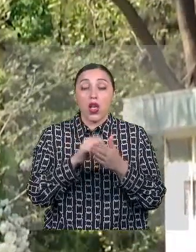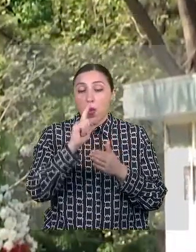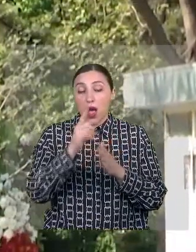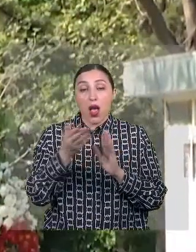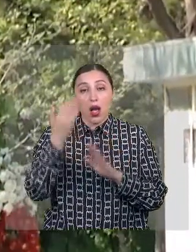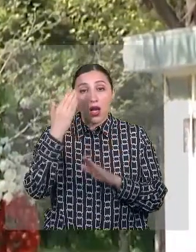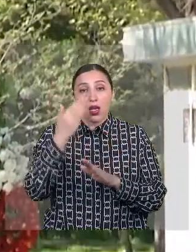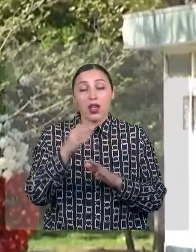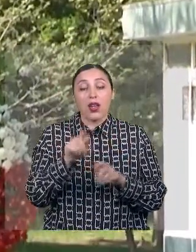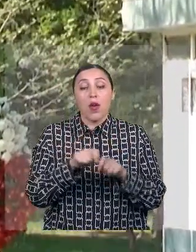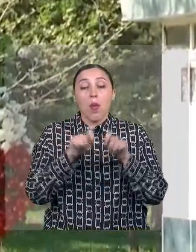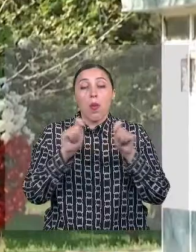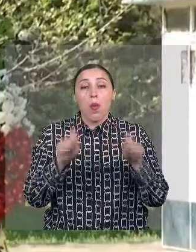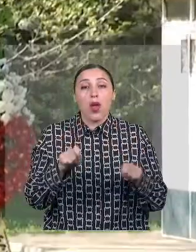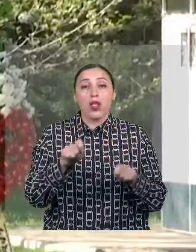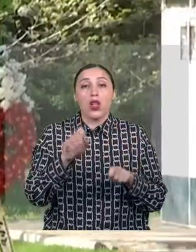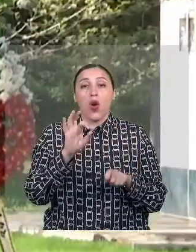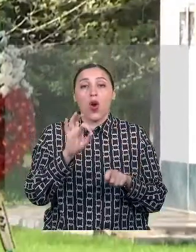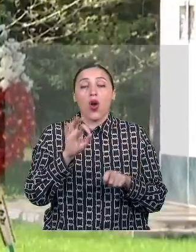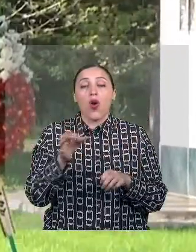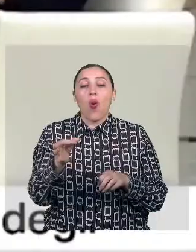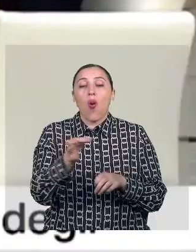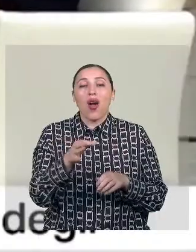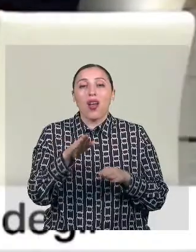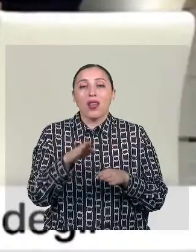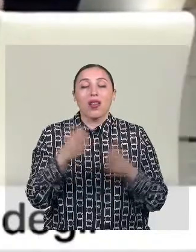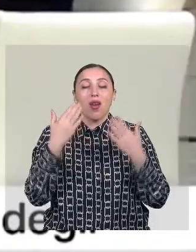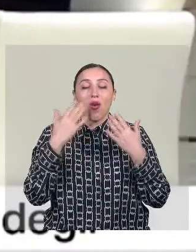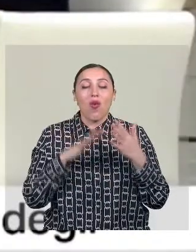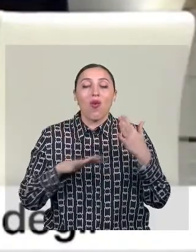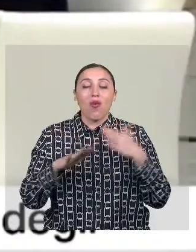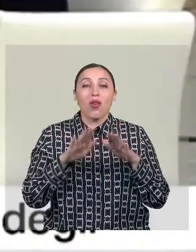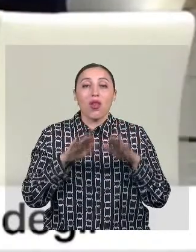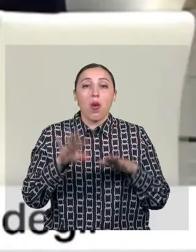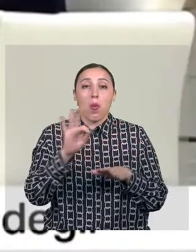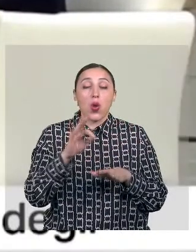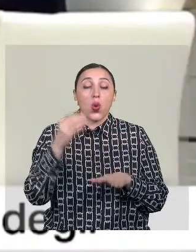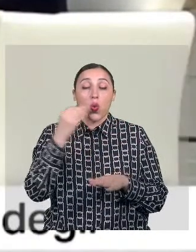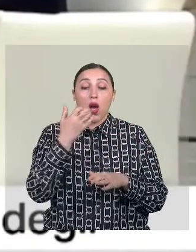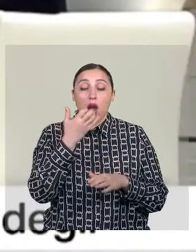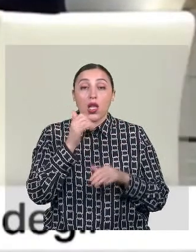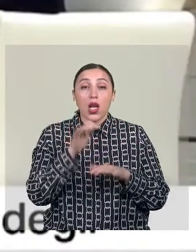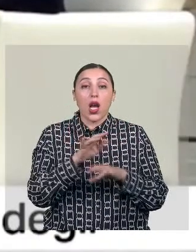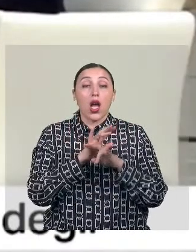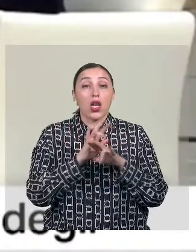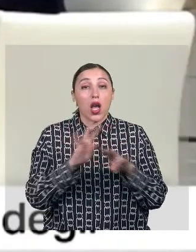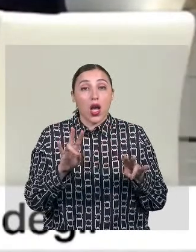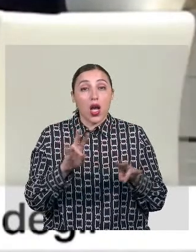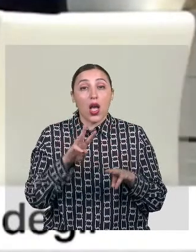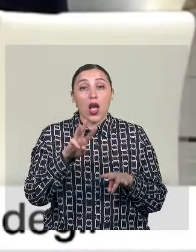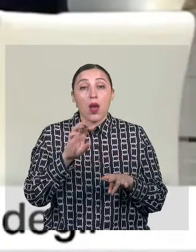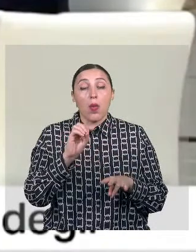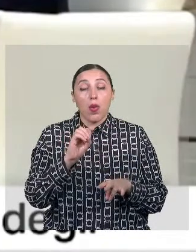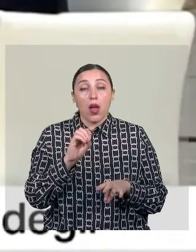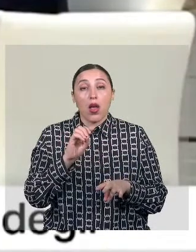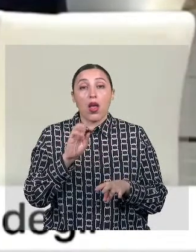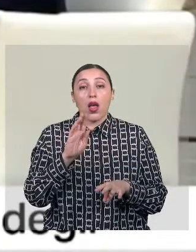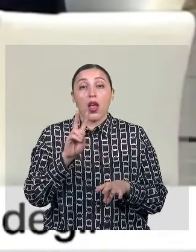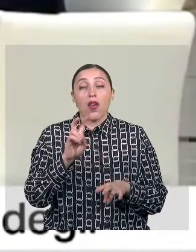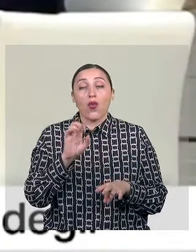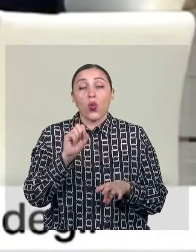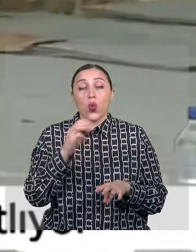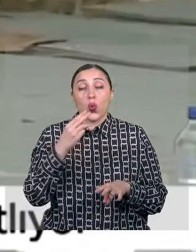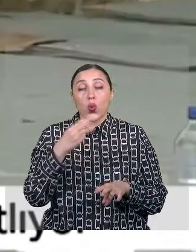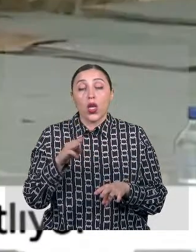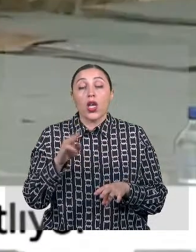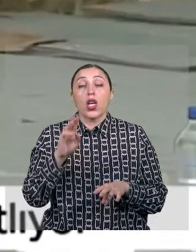ամսին բացվեց Երևանի Օղակաձև զբոսայգում։ Այս մասին ասել է Թուրքիայի արտաքին գործերի նախարար Մևլութ Չավուշօղլուն